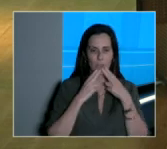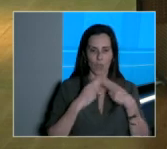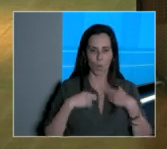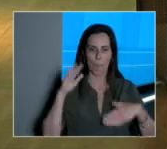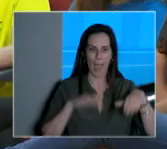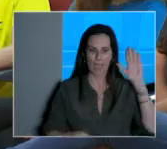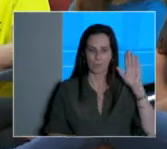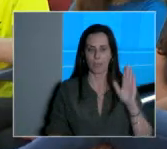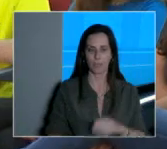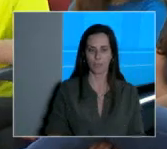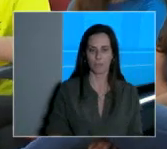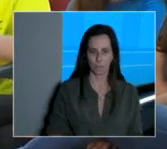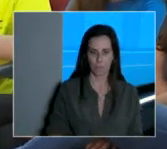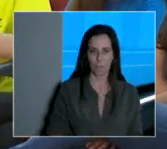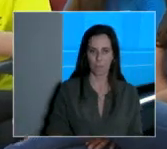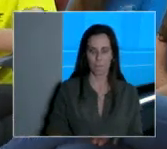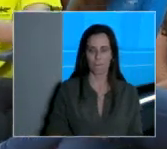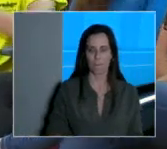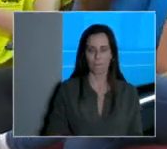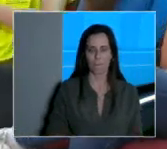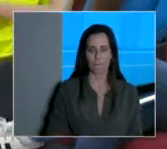בהצבעה. טוב?